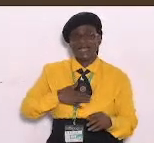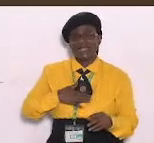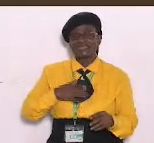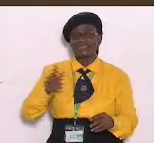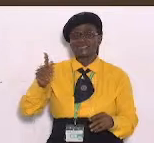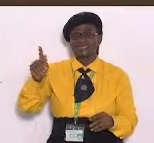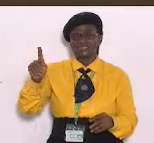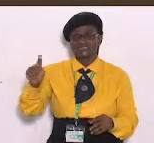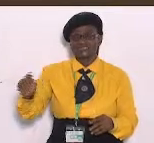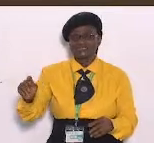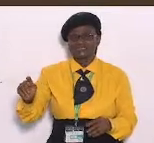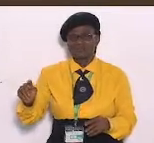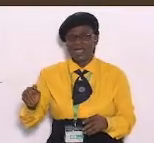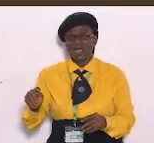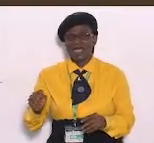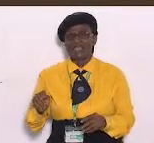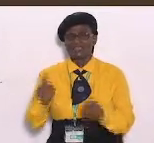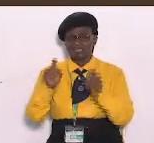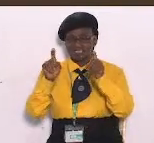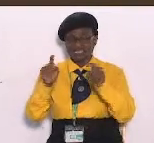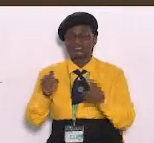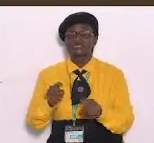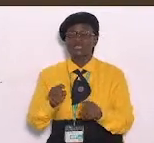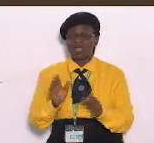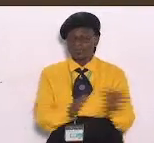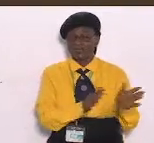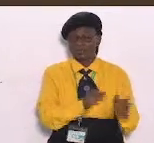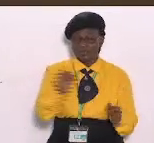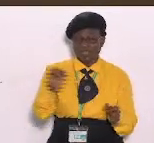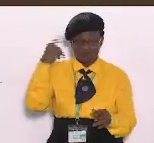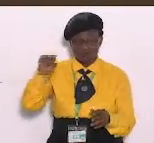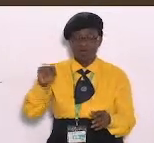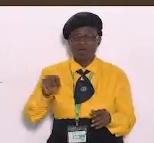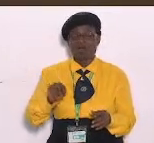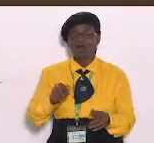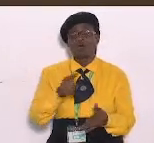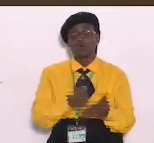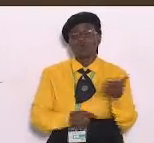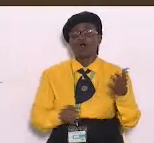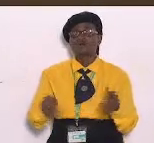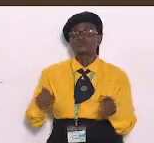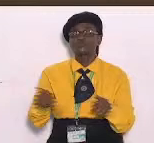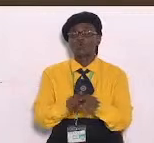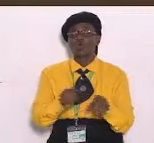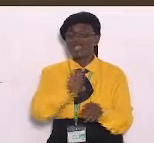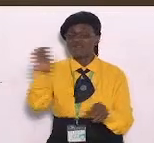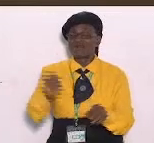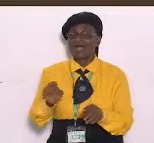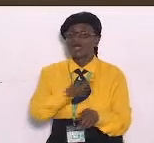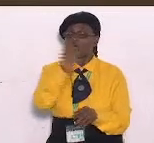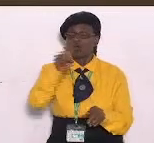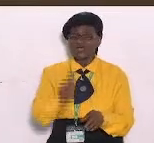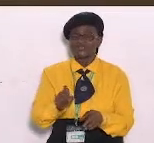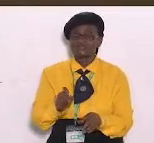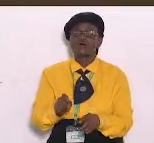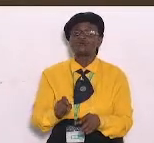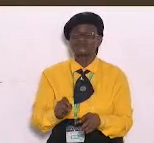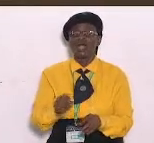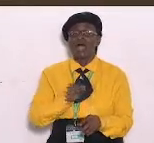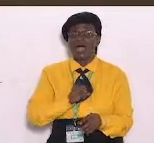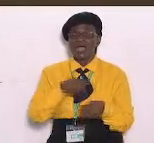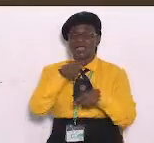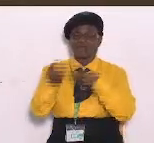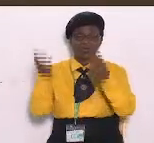mon diplôme et je me préparer pour les questions mais